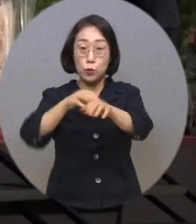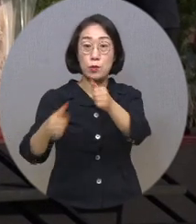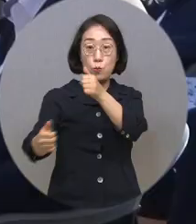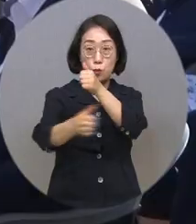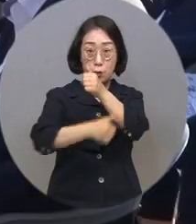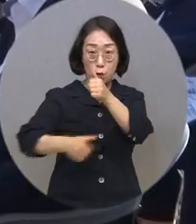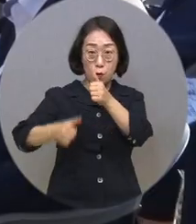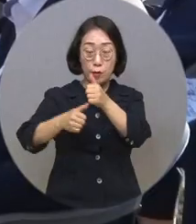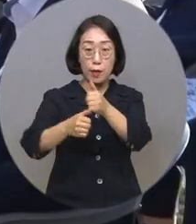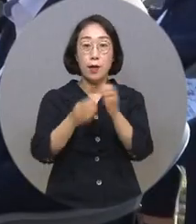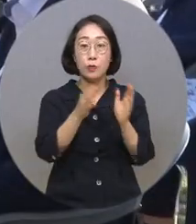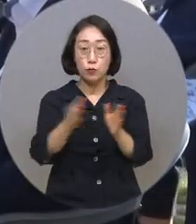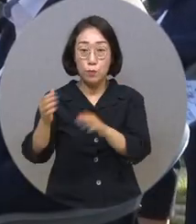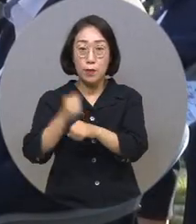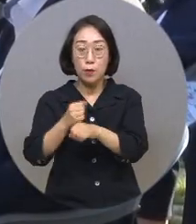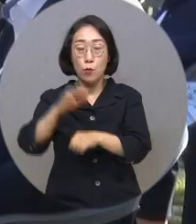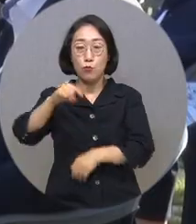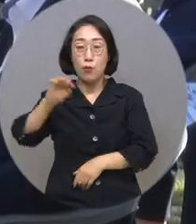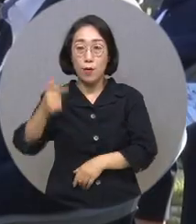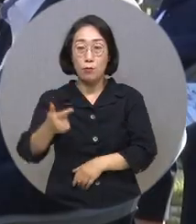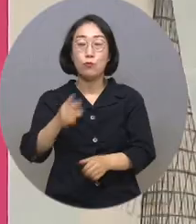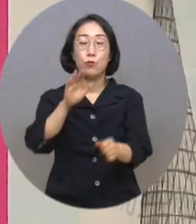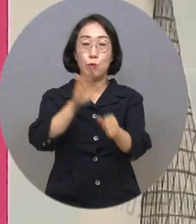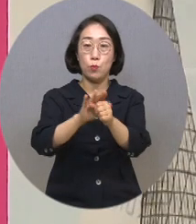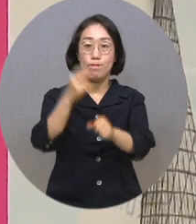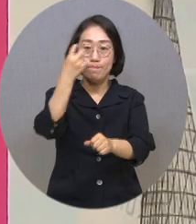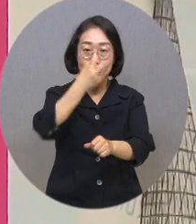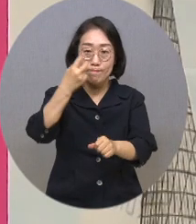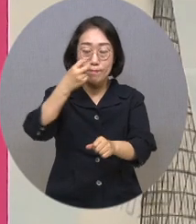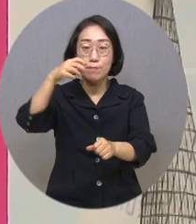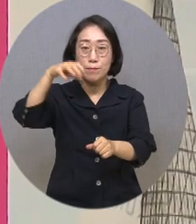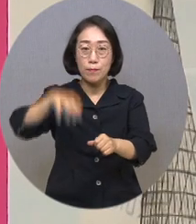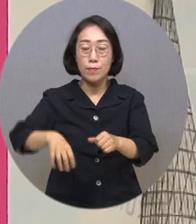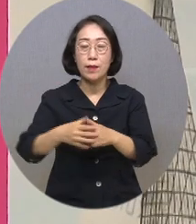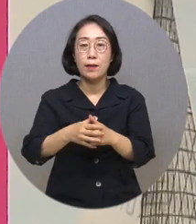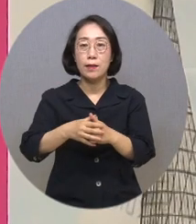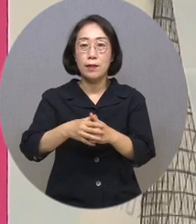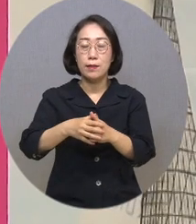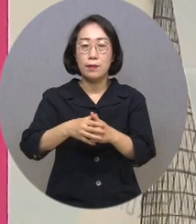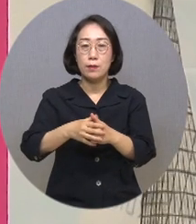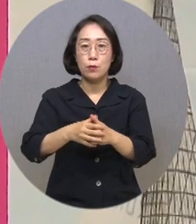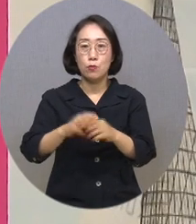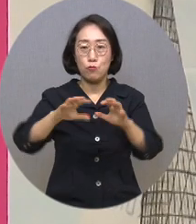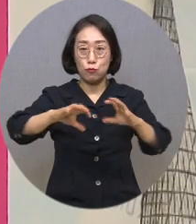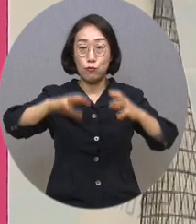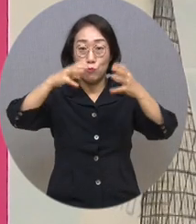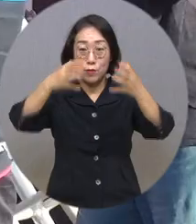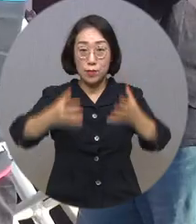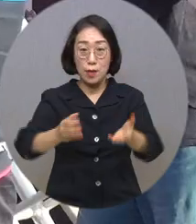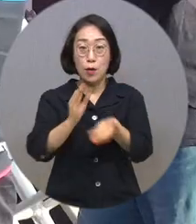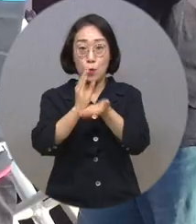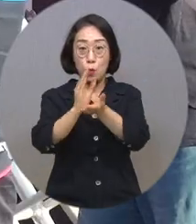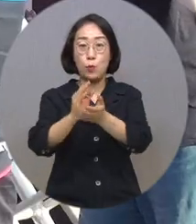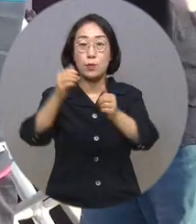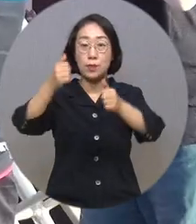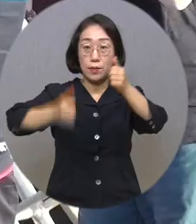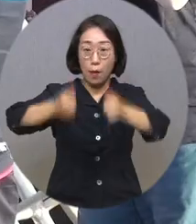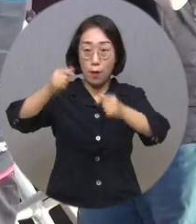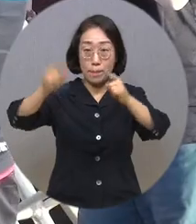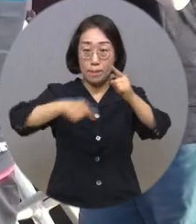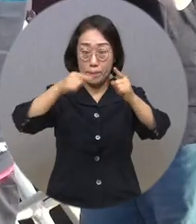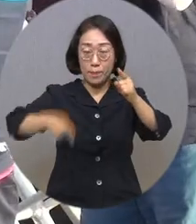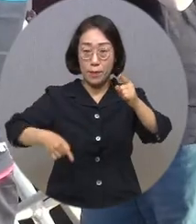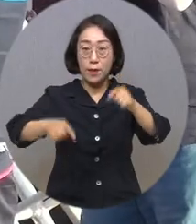주최하고 전북도 부안군이 주관하는 제7회 새만금컵 국제요트대회 개막식이 격포항